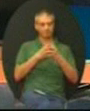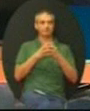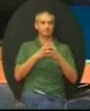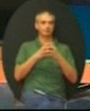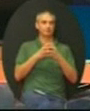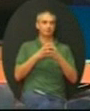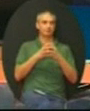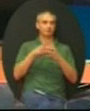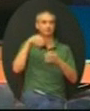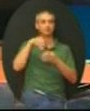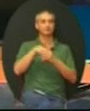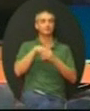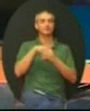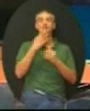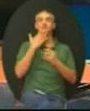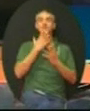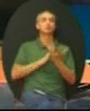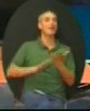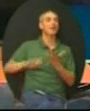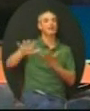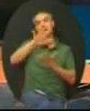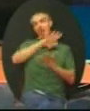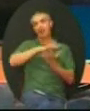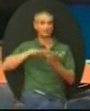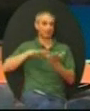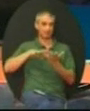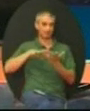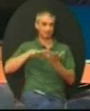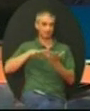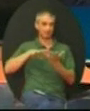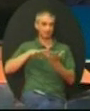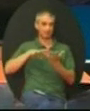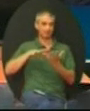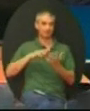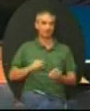כחלק מירושלים רבתי,